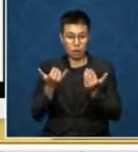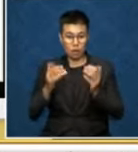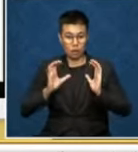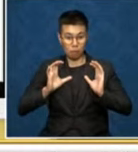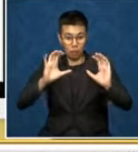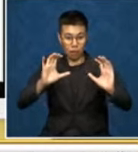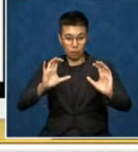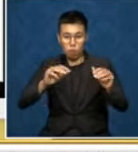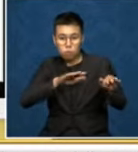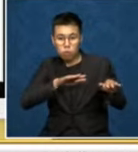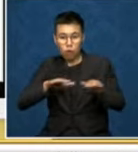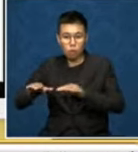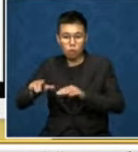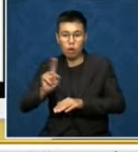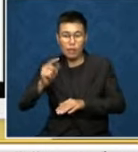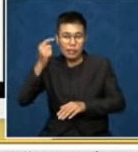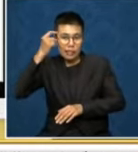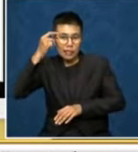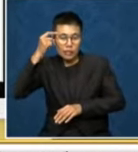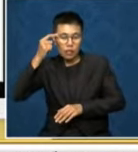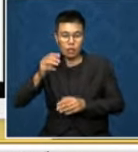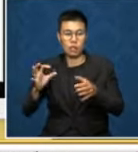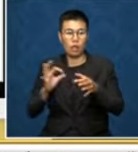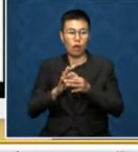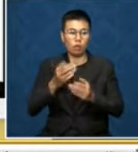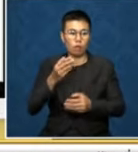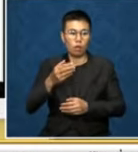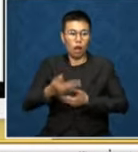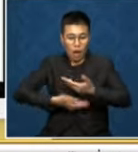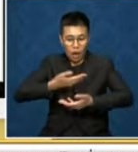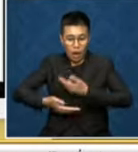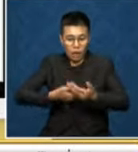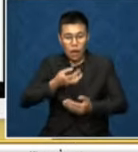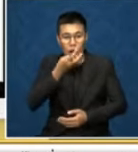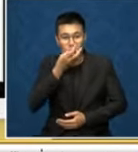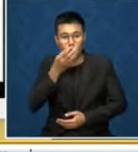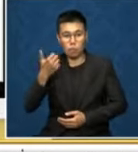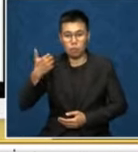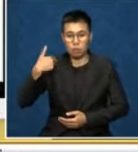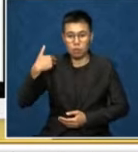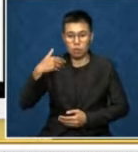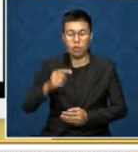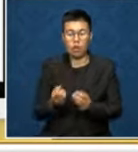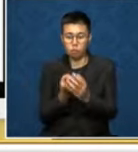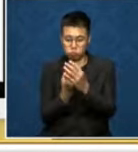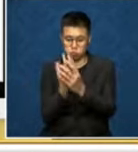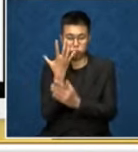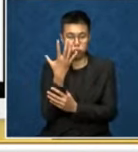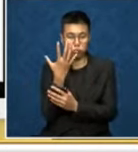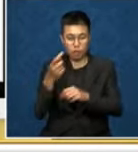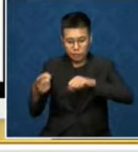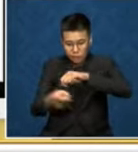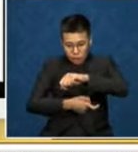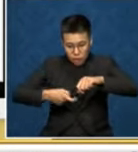มีการเรื่องราคาข้าวนะครับสำหรับข้าวที่จะมีปริมาณออกมานะครับรวมถึง